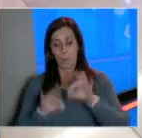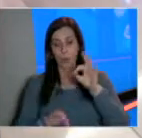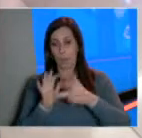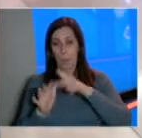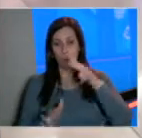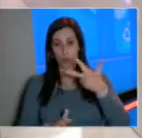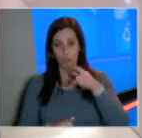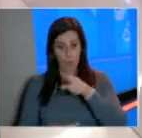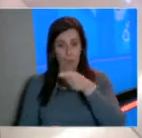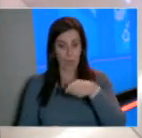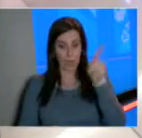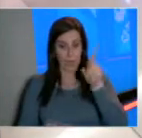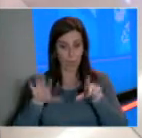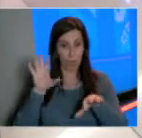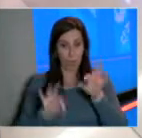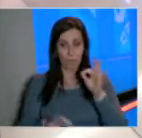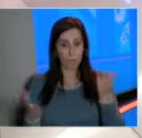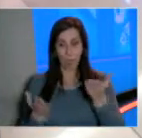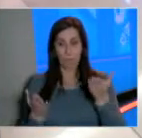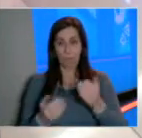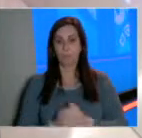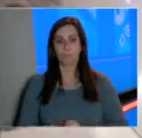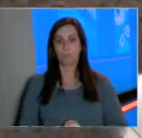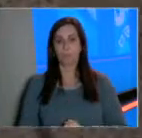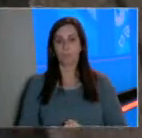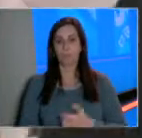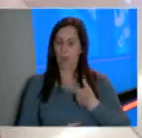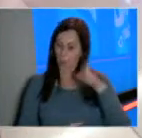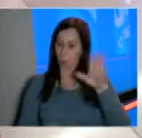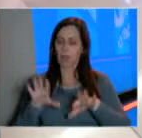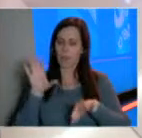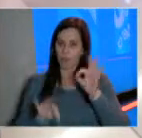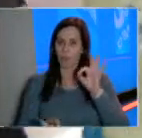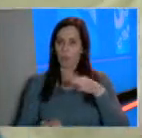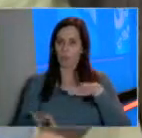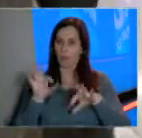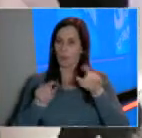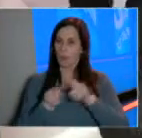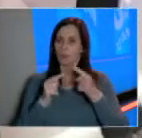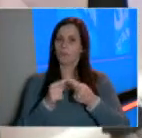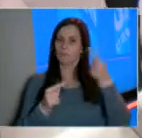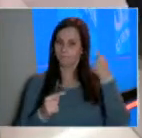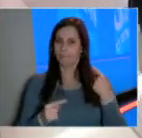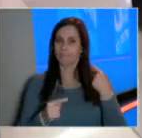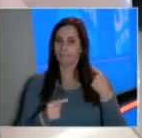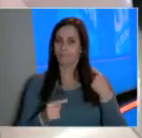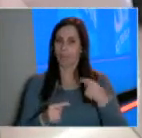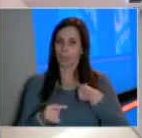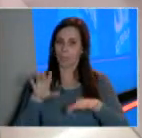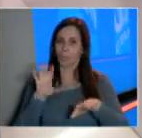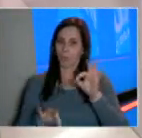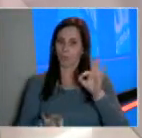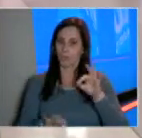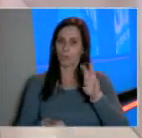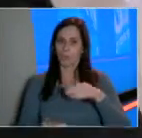בפעם השלישית השנה, כיצד תצביעו, תשקלי אולי בכלל לא להצביע. אני אצביע. אני אצביע כמו בפעם הקודמת.